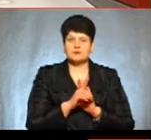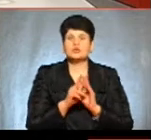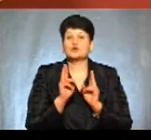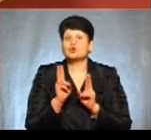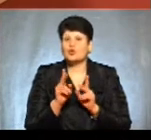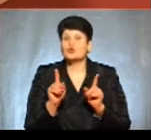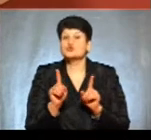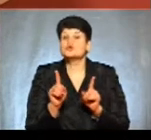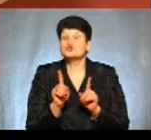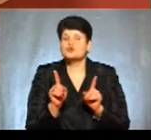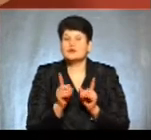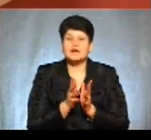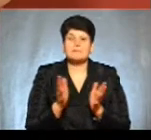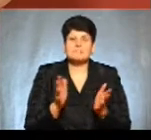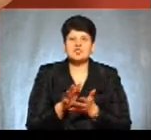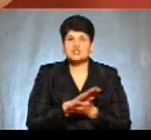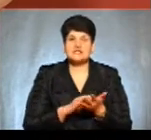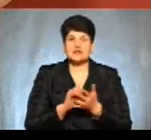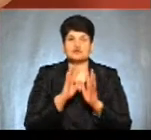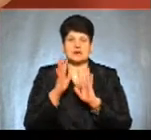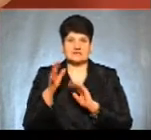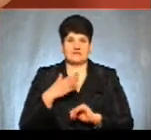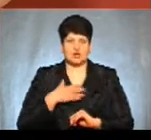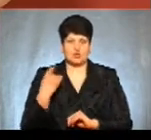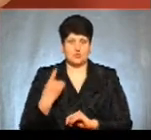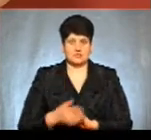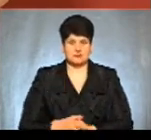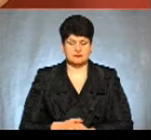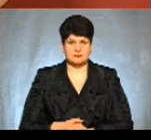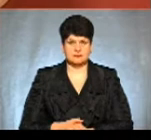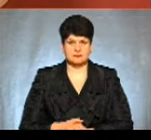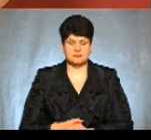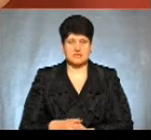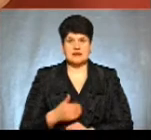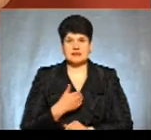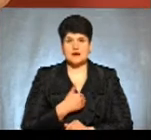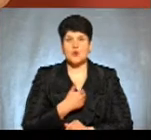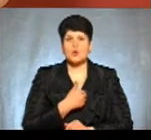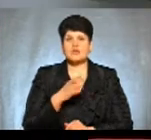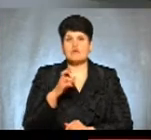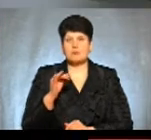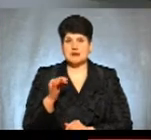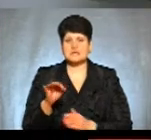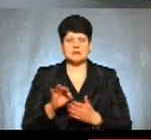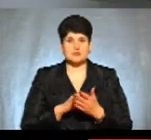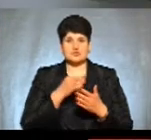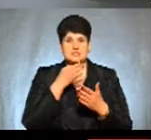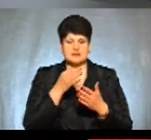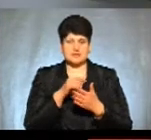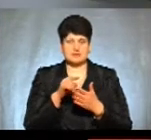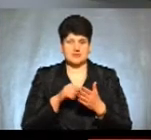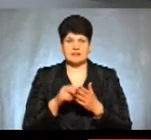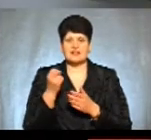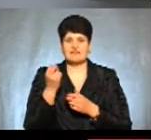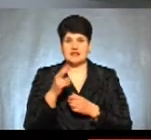що найбільше знищує ліси у нашій області? Я хотів би зразу сказати таке питання, що ви кажете,